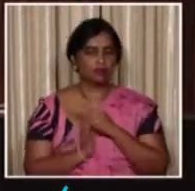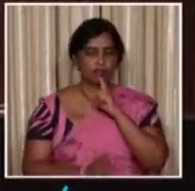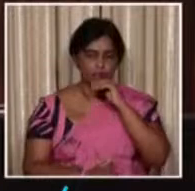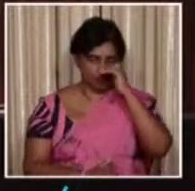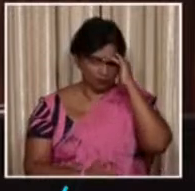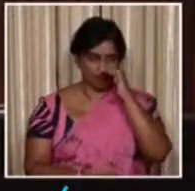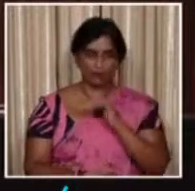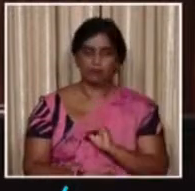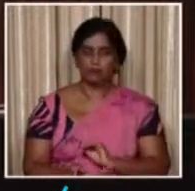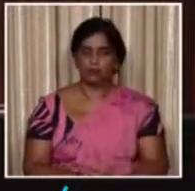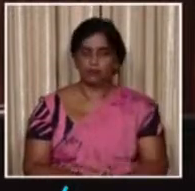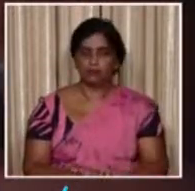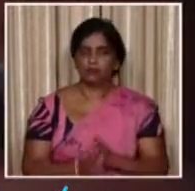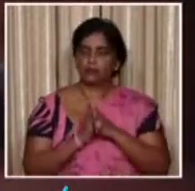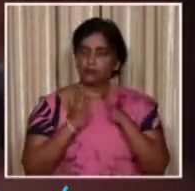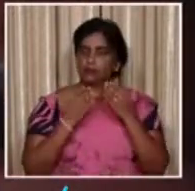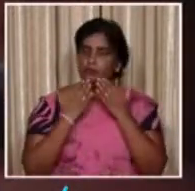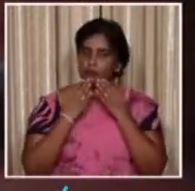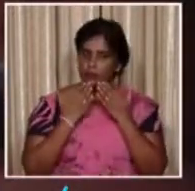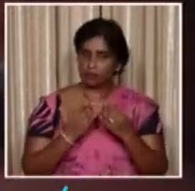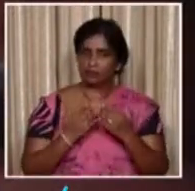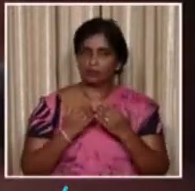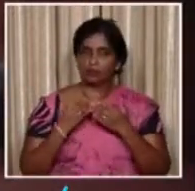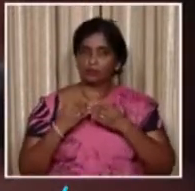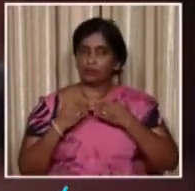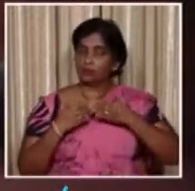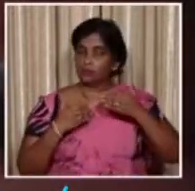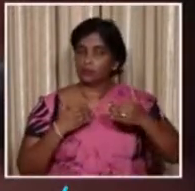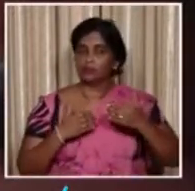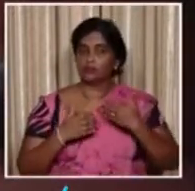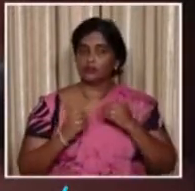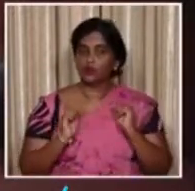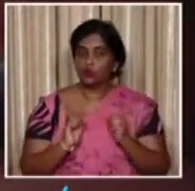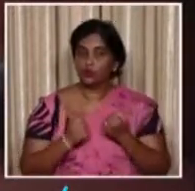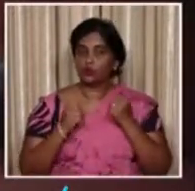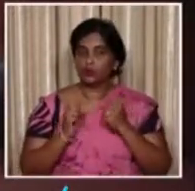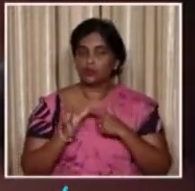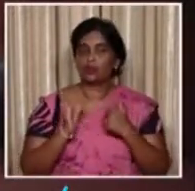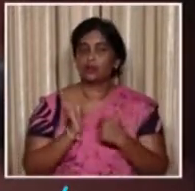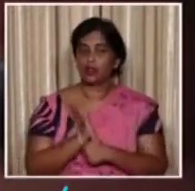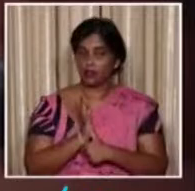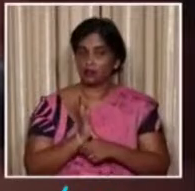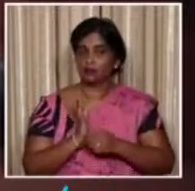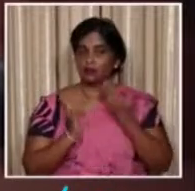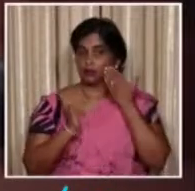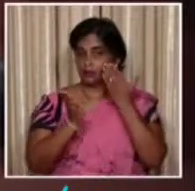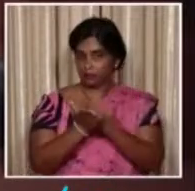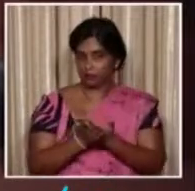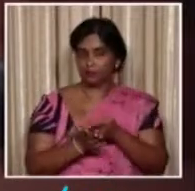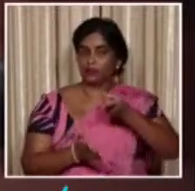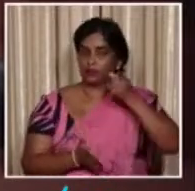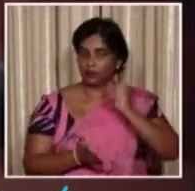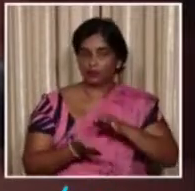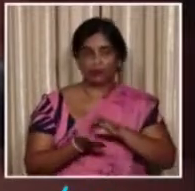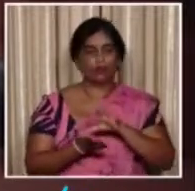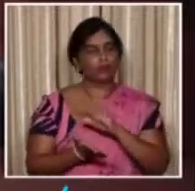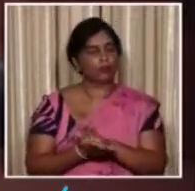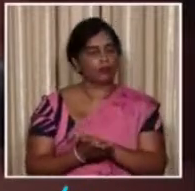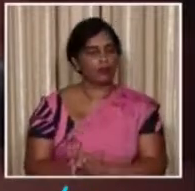तुमनी बेहिन स्थितिवंत वेनवा दीर्घ कालयक विविध उत्साहयन दरला मे पणत इदिरिपत् कलाद सम्मत करन लबीम